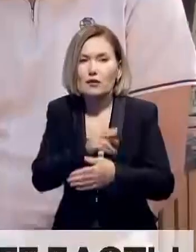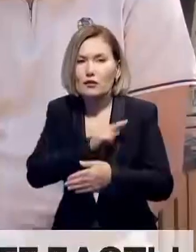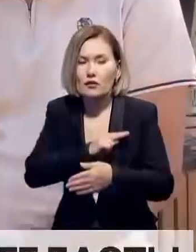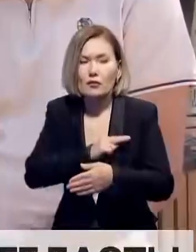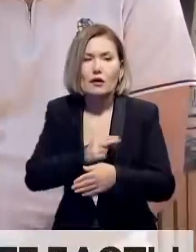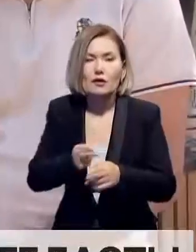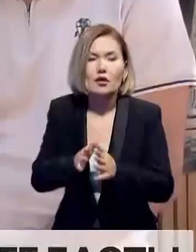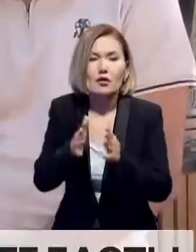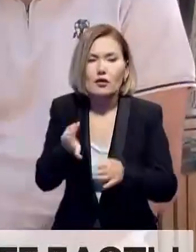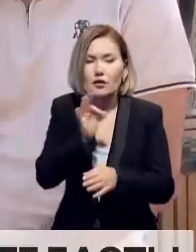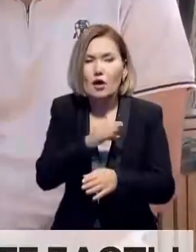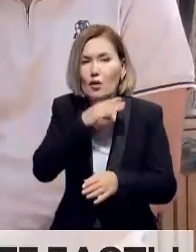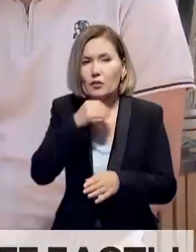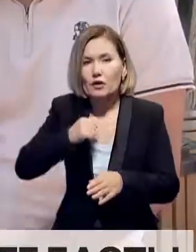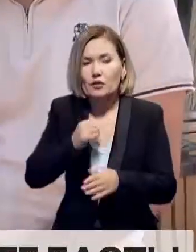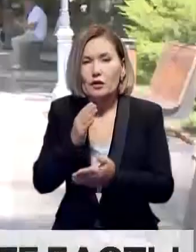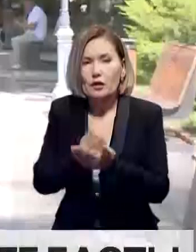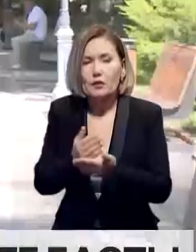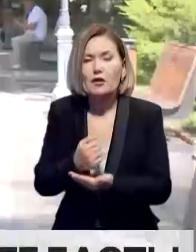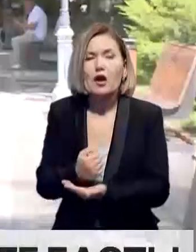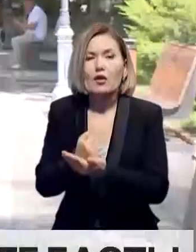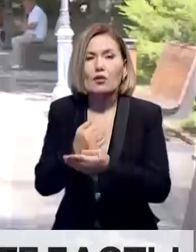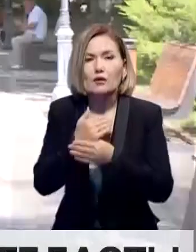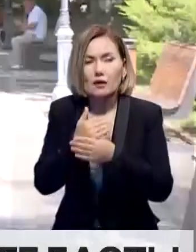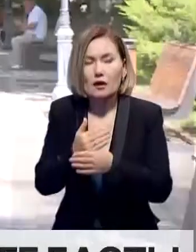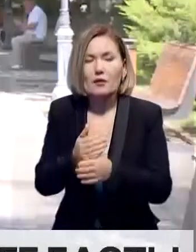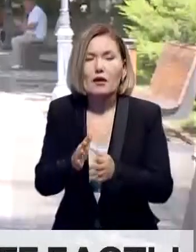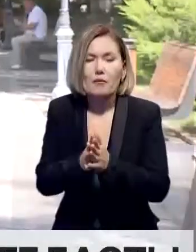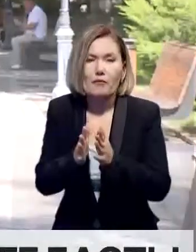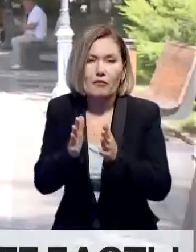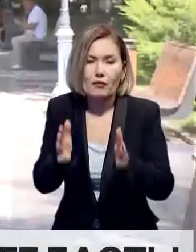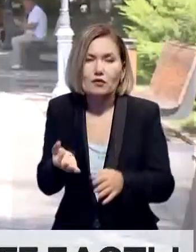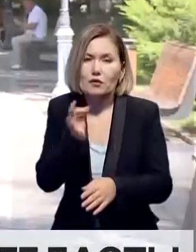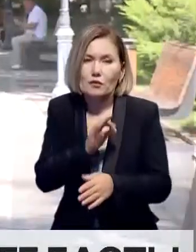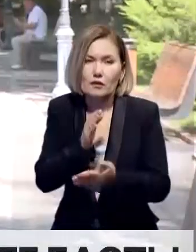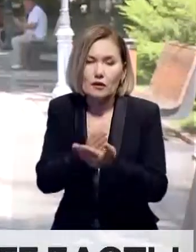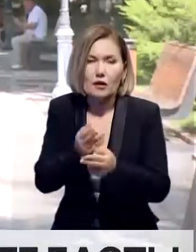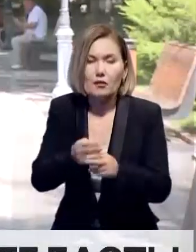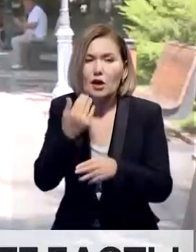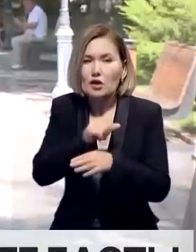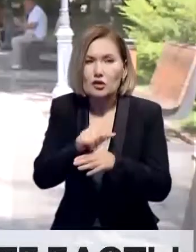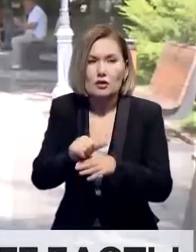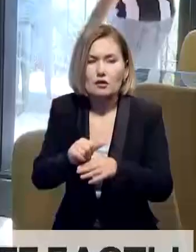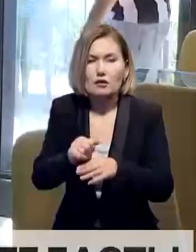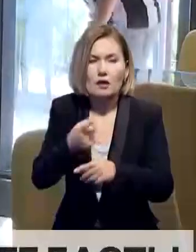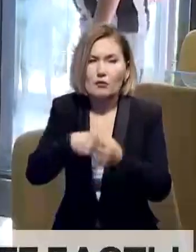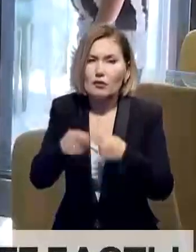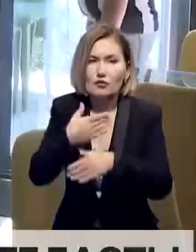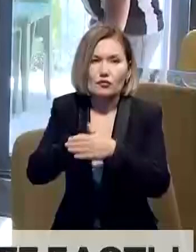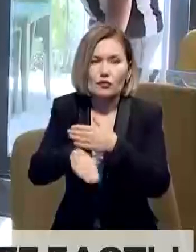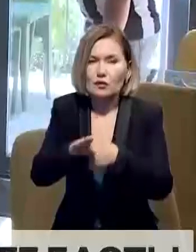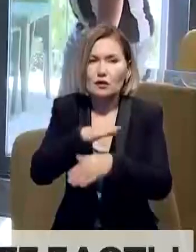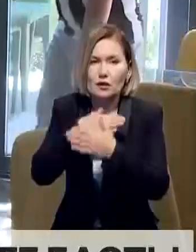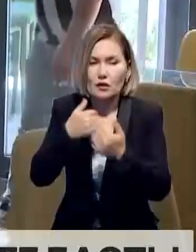арттырады. Көптеген достар таптым. Олардың қолдауын сезінгенде өзге елге қайта кету туралы ойлаудың өзі қате.